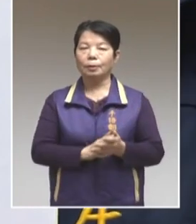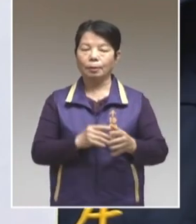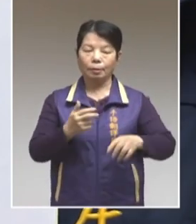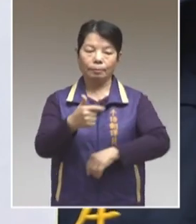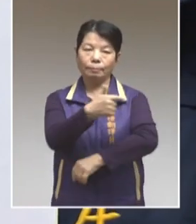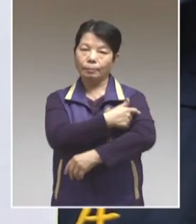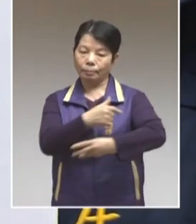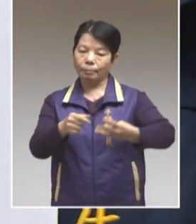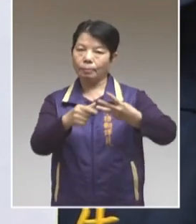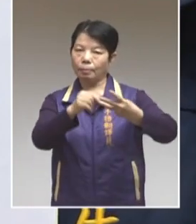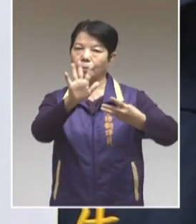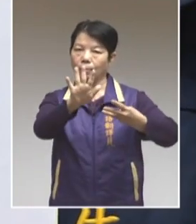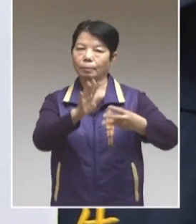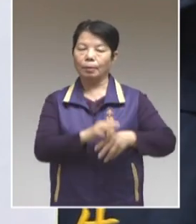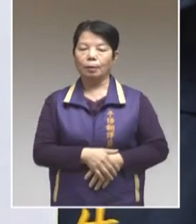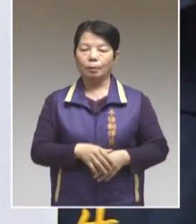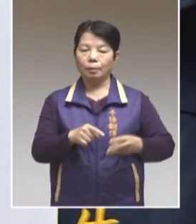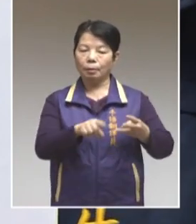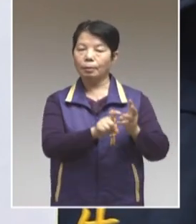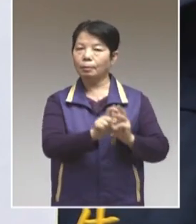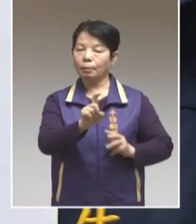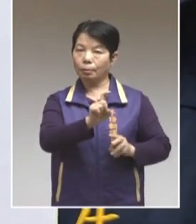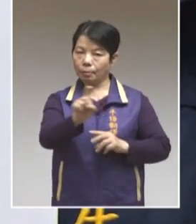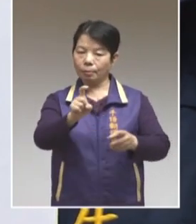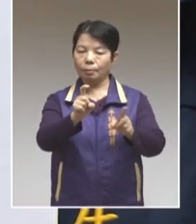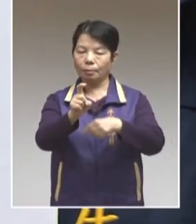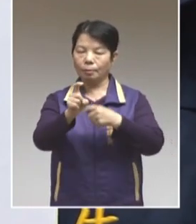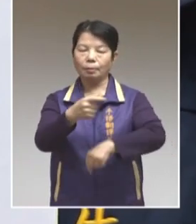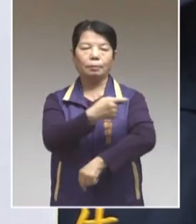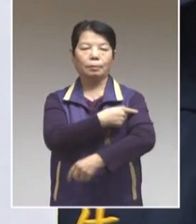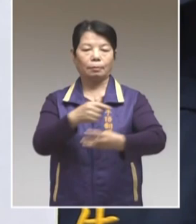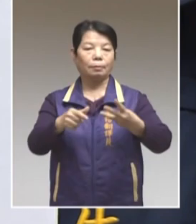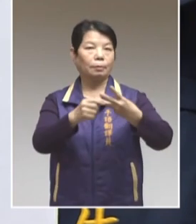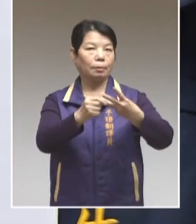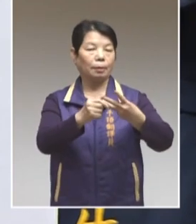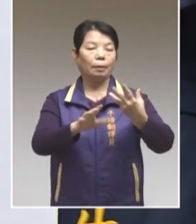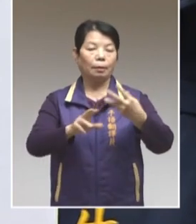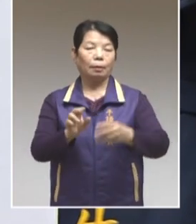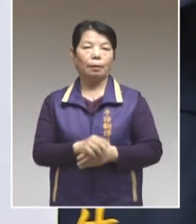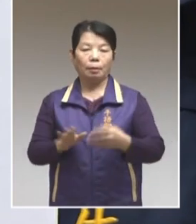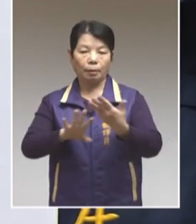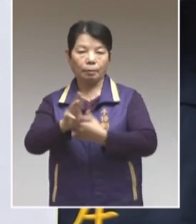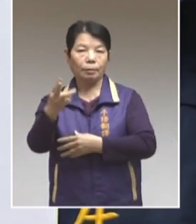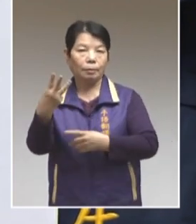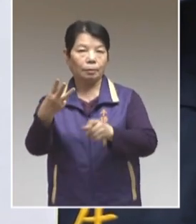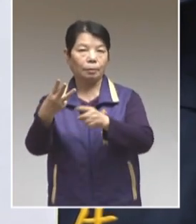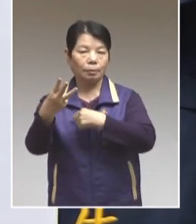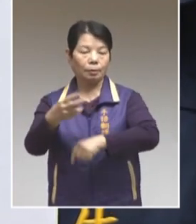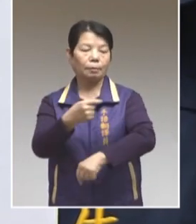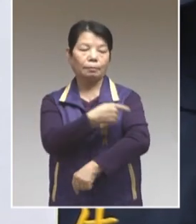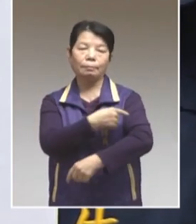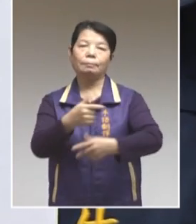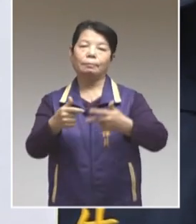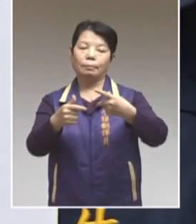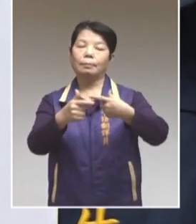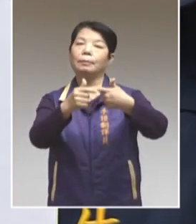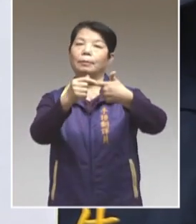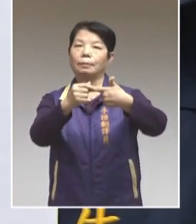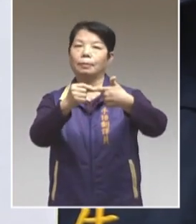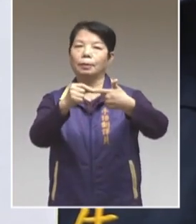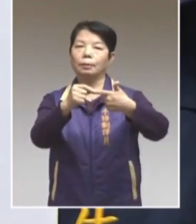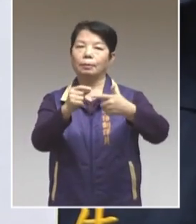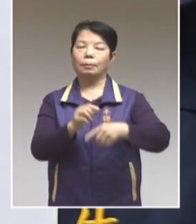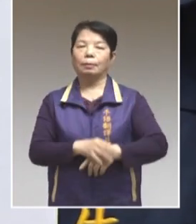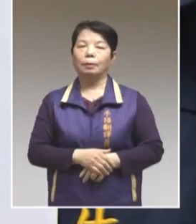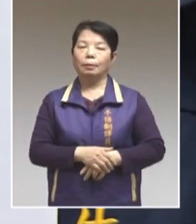3剂疫苗，13个里面有10个打过3剂疫苗，那另外有3位打过2剂疫苗。那这个部分呢，大概显示了